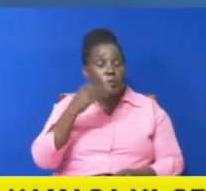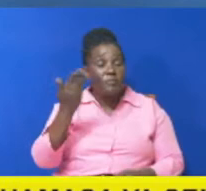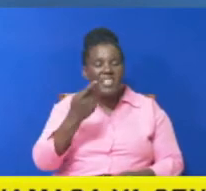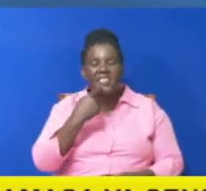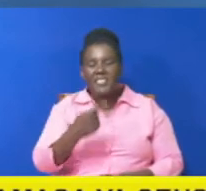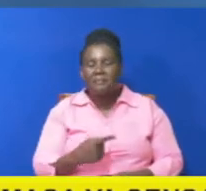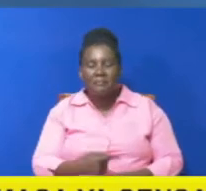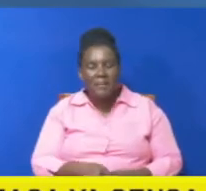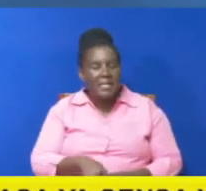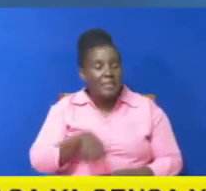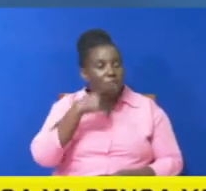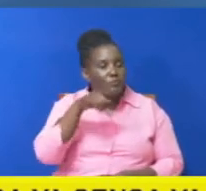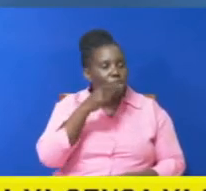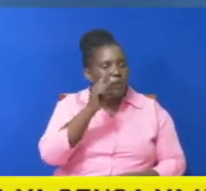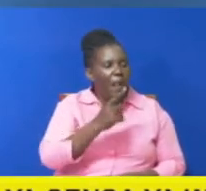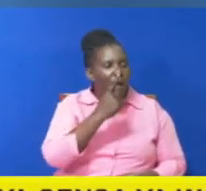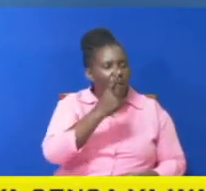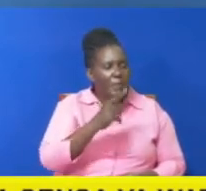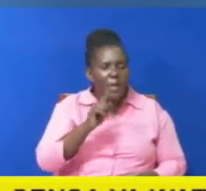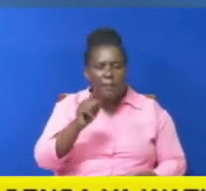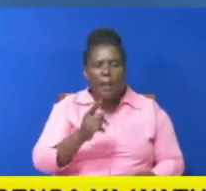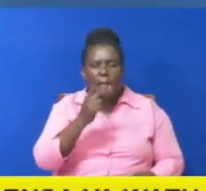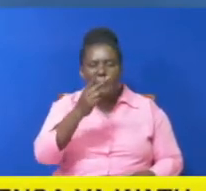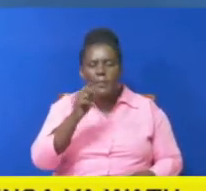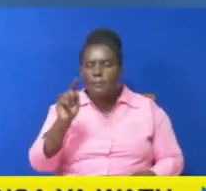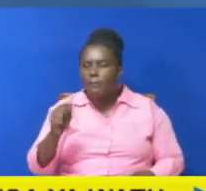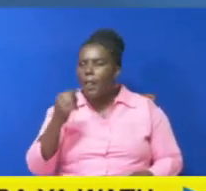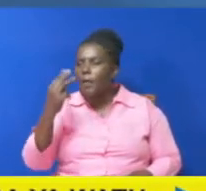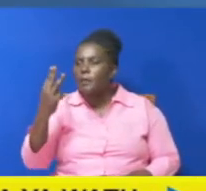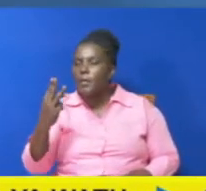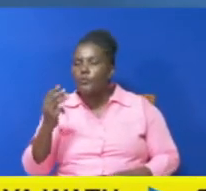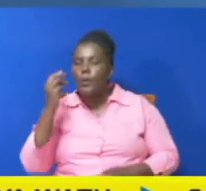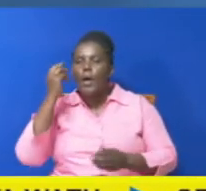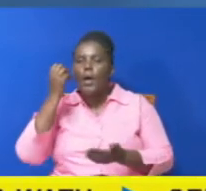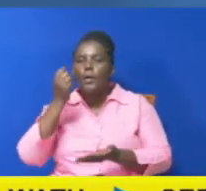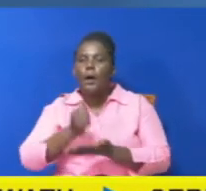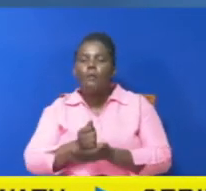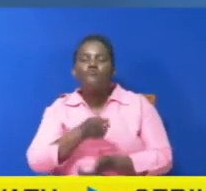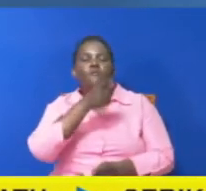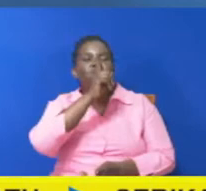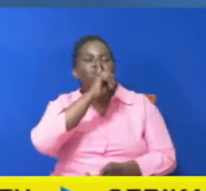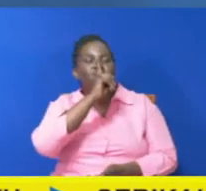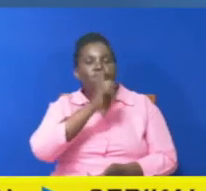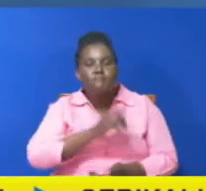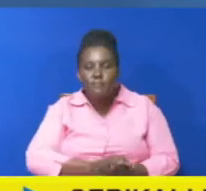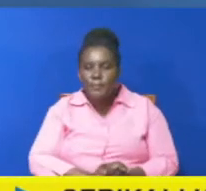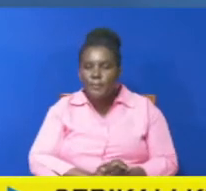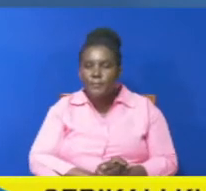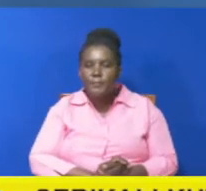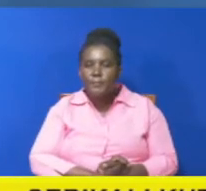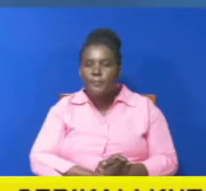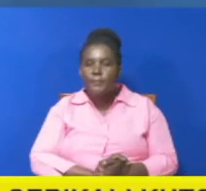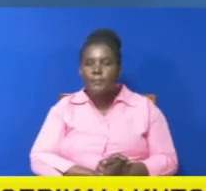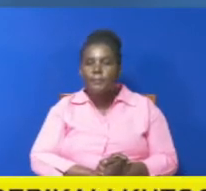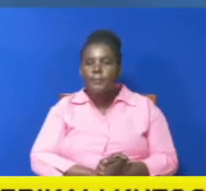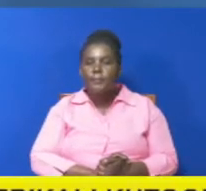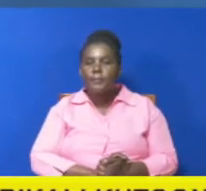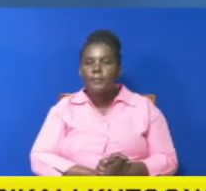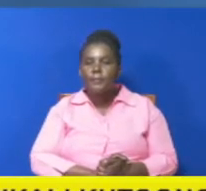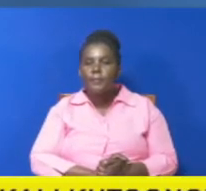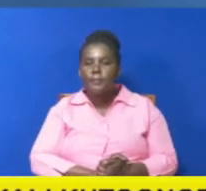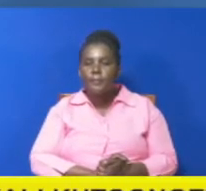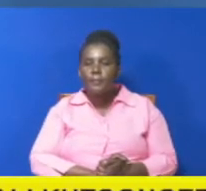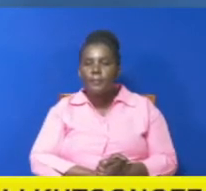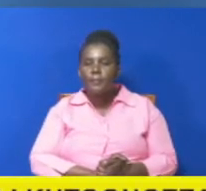kwanza, mara pili, mara tatu si msikivu. Anaamua kukaa kimya, anaamua kuendesha maisha yake. Mfano tu labda nitoe.